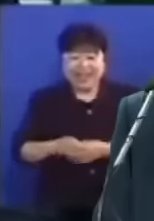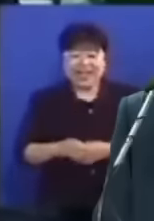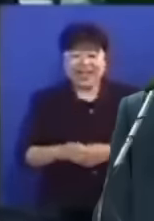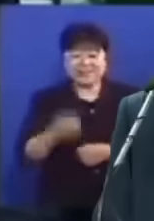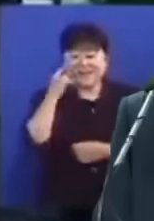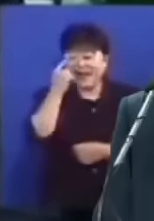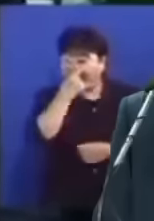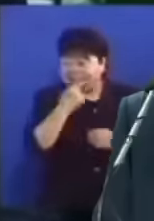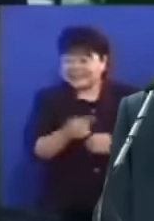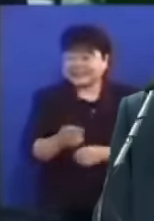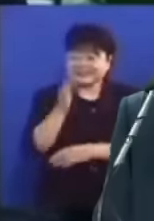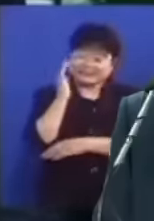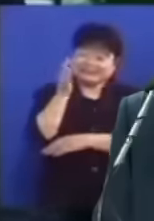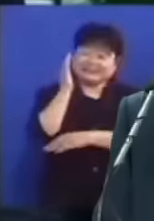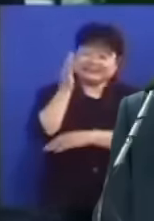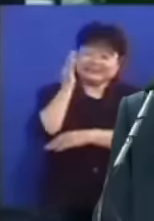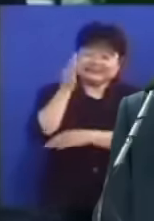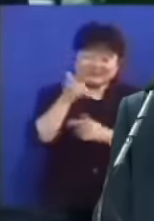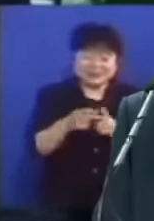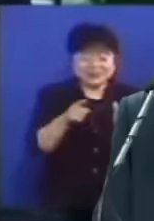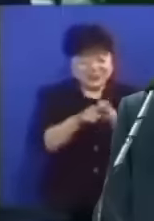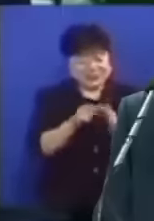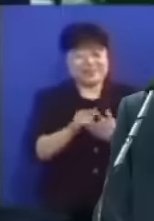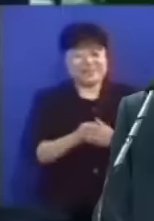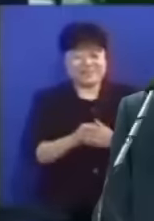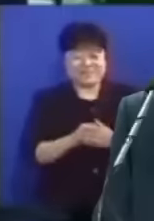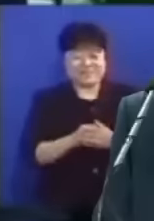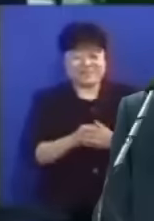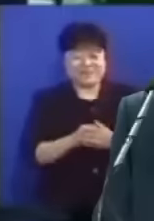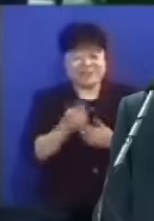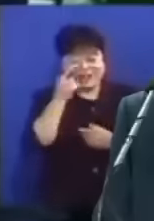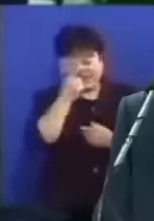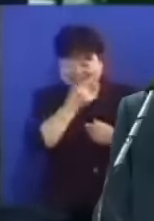되고 온 가족 식구들이 다 예수 믿게 되고 뭐